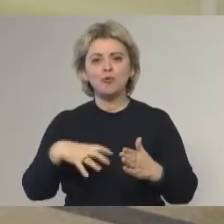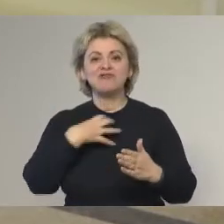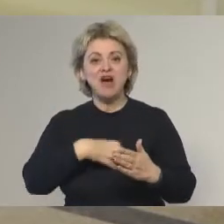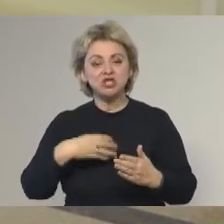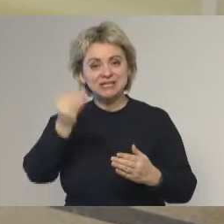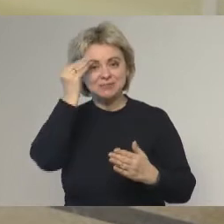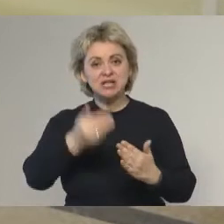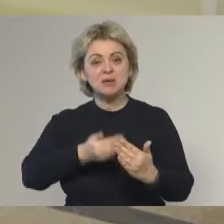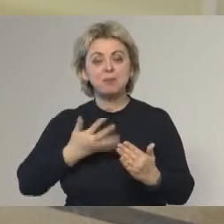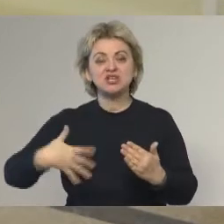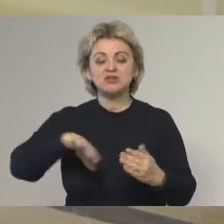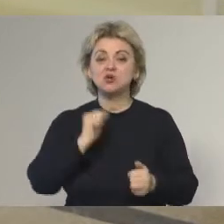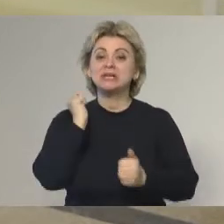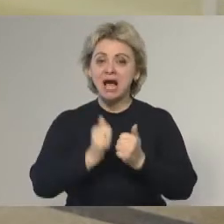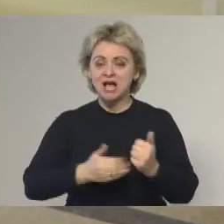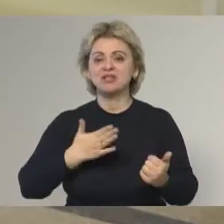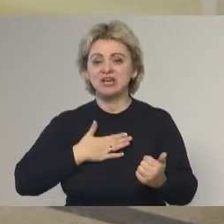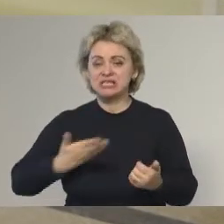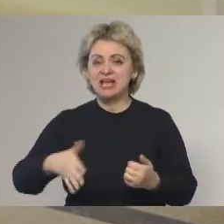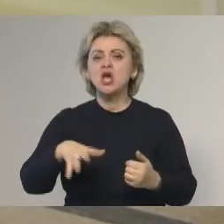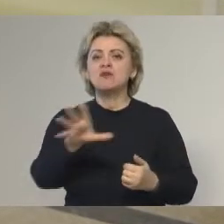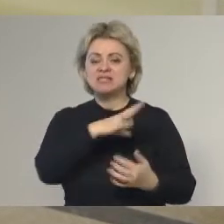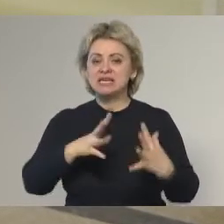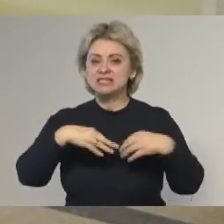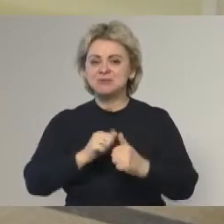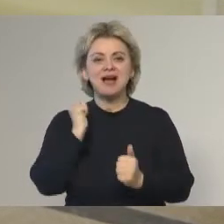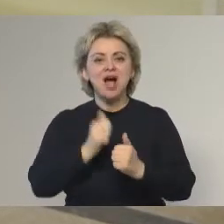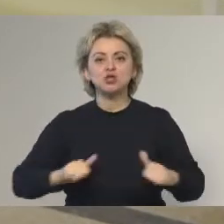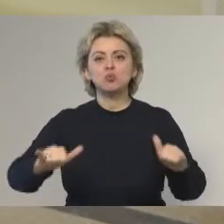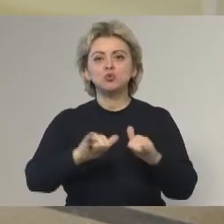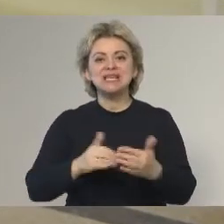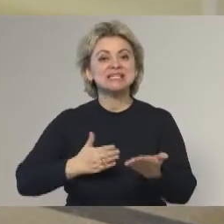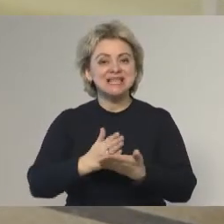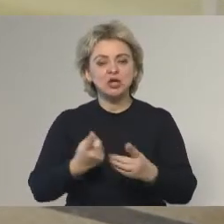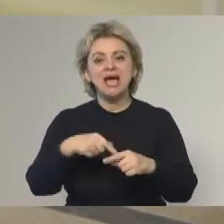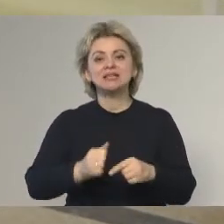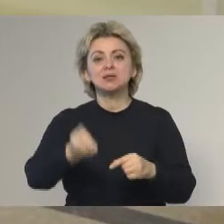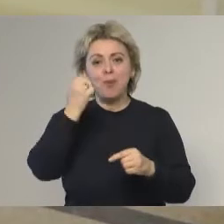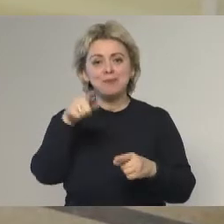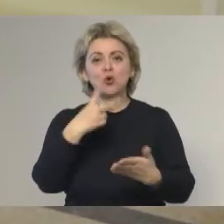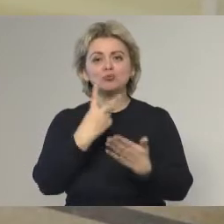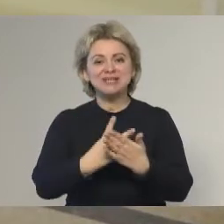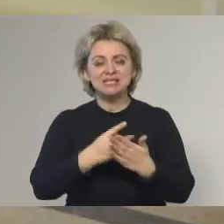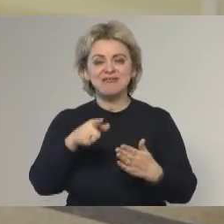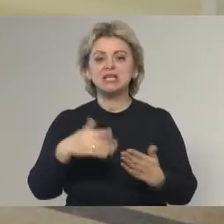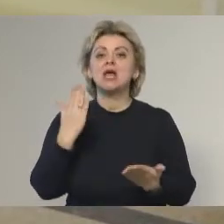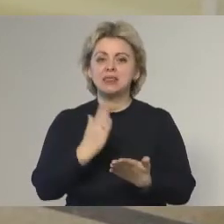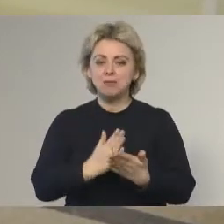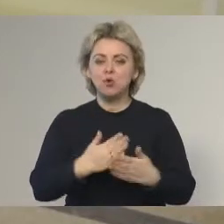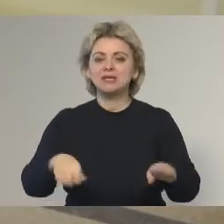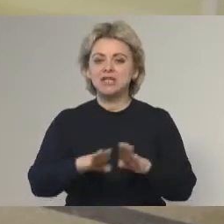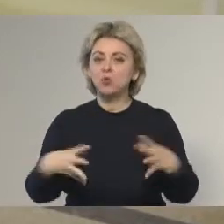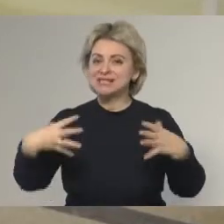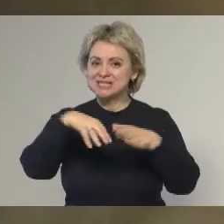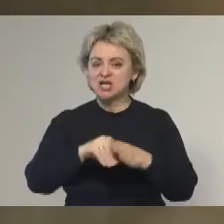смысл, прежде всего, для каждого из нас, для всей семьи, для каждого музейного сотрудника этот экспонат, он представляет наиболее такой